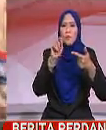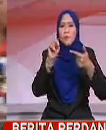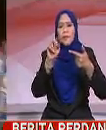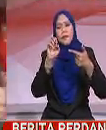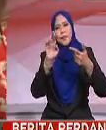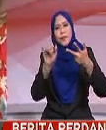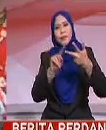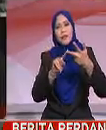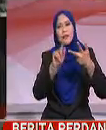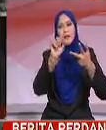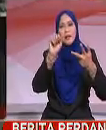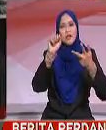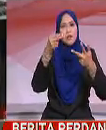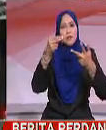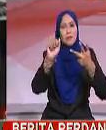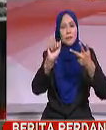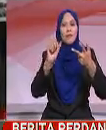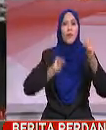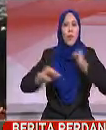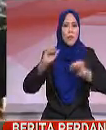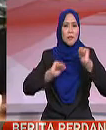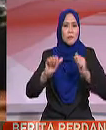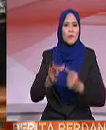Natasha Charmin selaku watak utama.